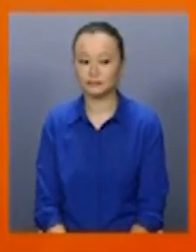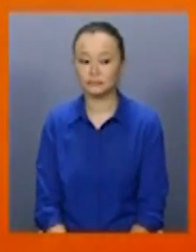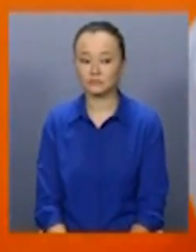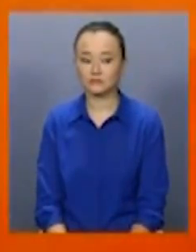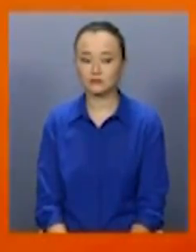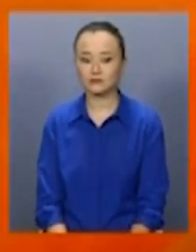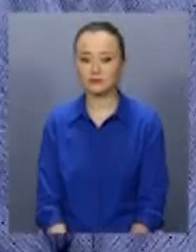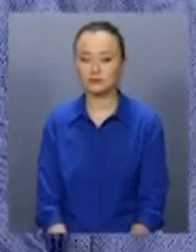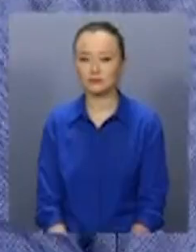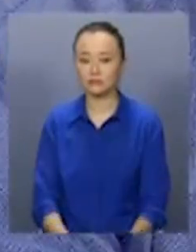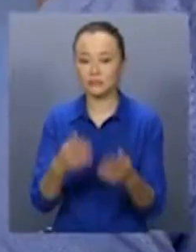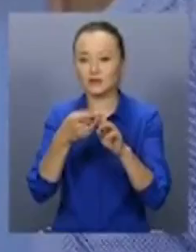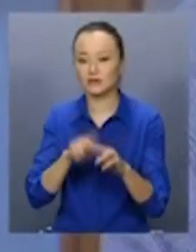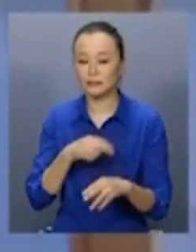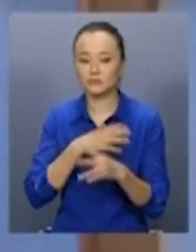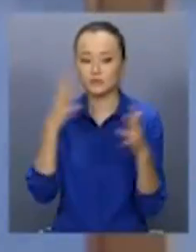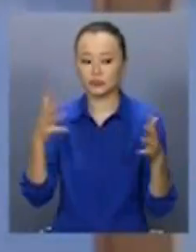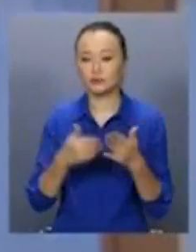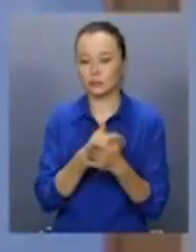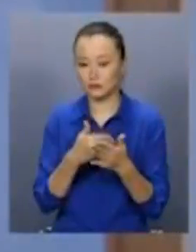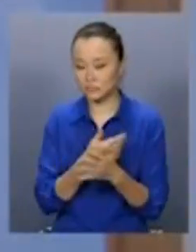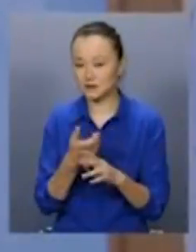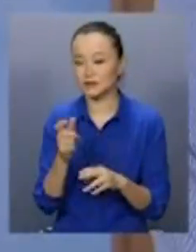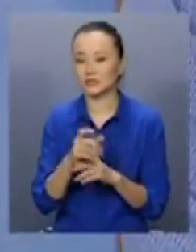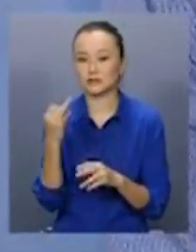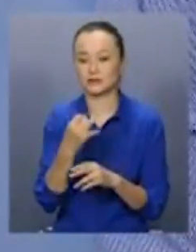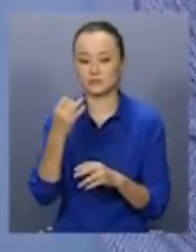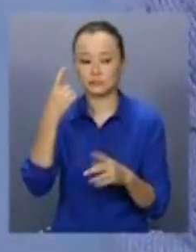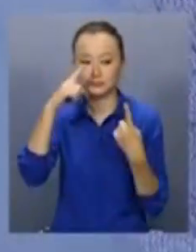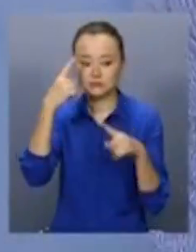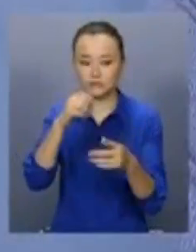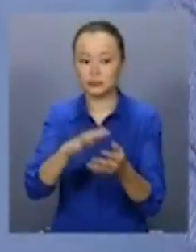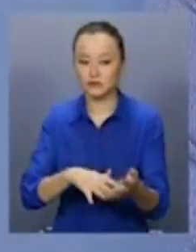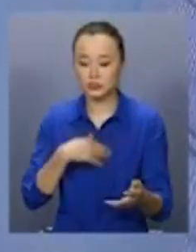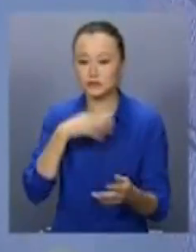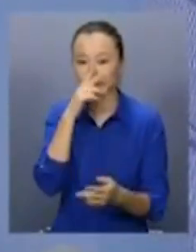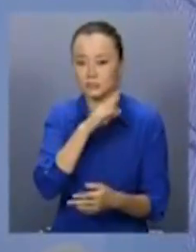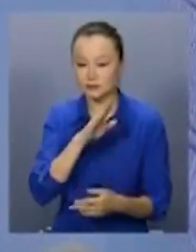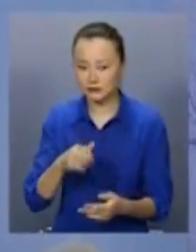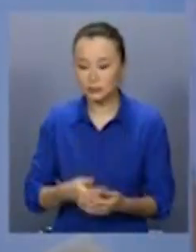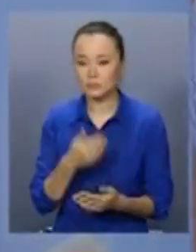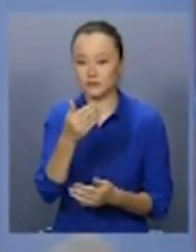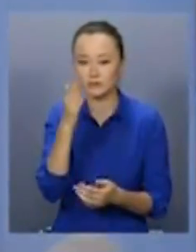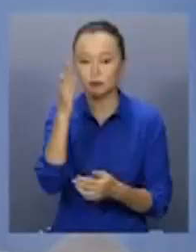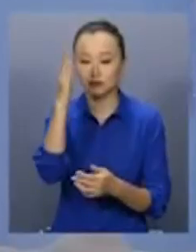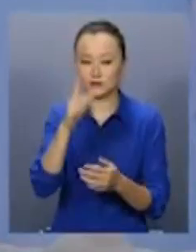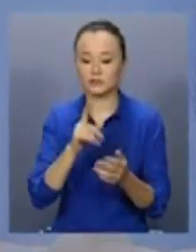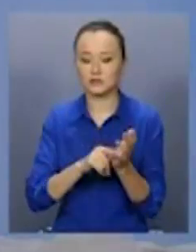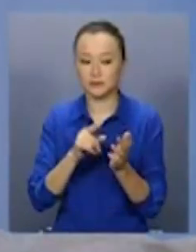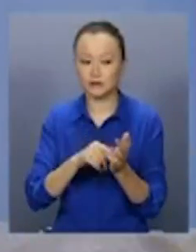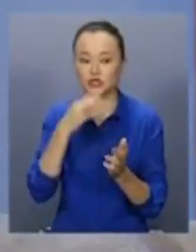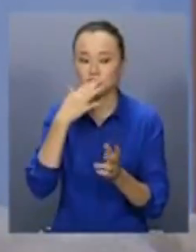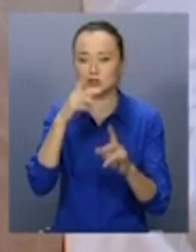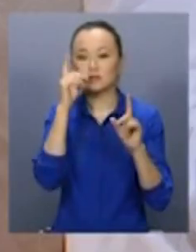Тамаша, яғни бұл мен үшін үлкен жаңалық болды. Енді ойдан ой туады, қателеспесек, сіз болашақ стипендиясымен шетелде білім